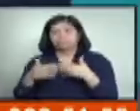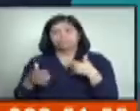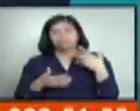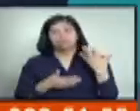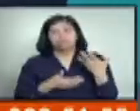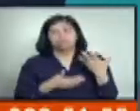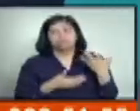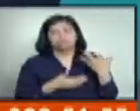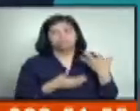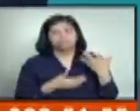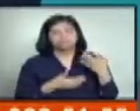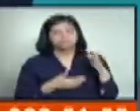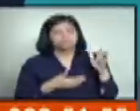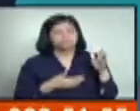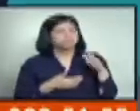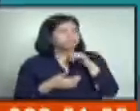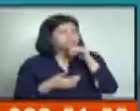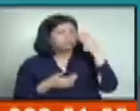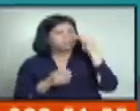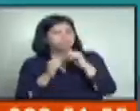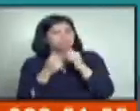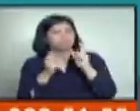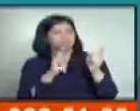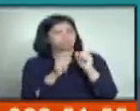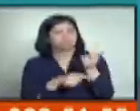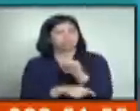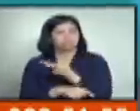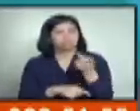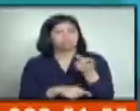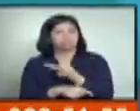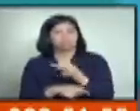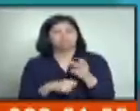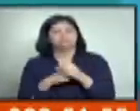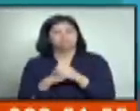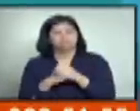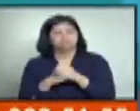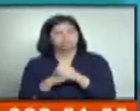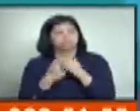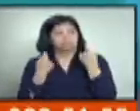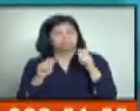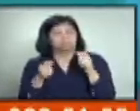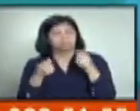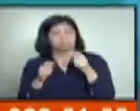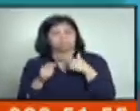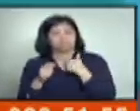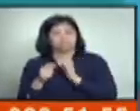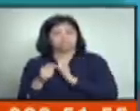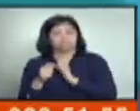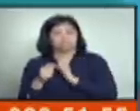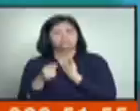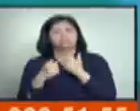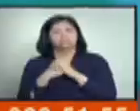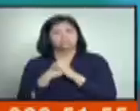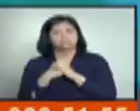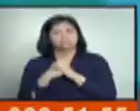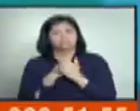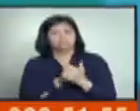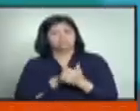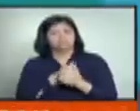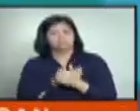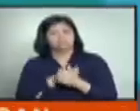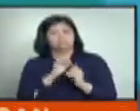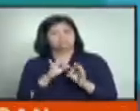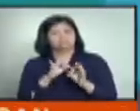mister. Sir, sir. Hindi ko alam kung paano usapan nyo. Subukan ko lang, sir, sa abot na aking mga kaya. Pasensya na